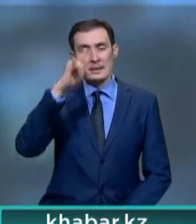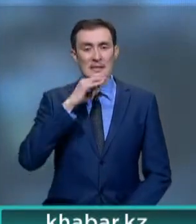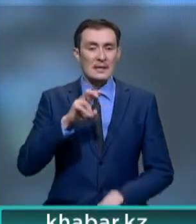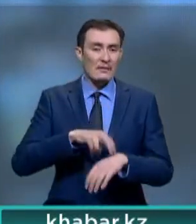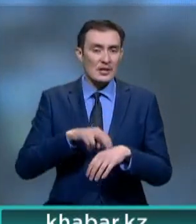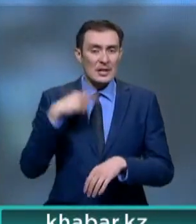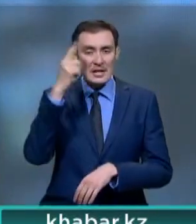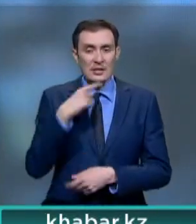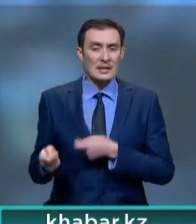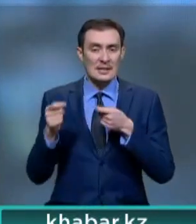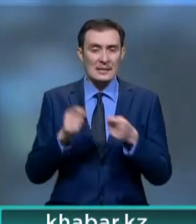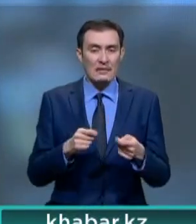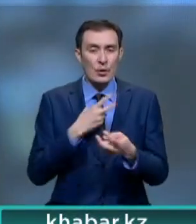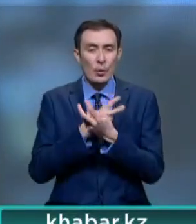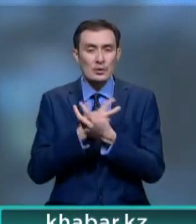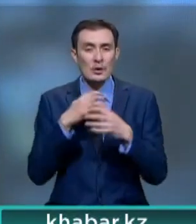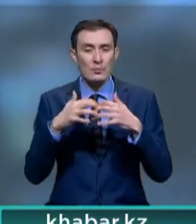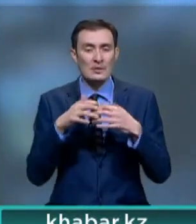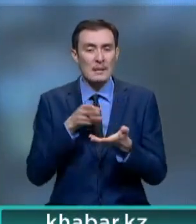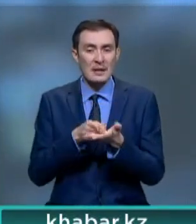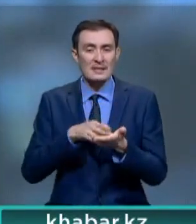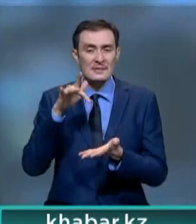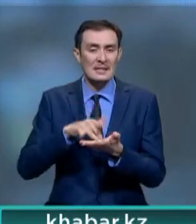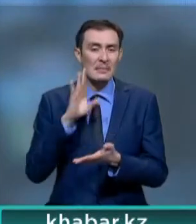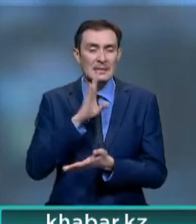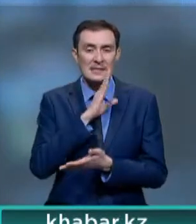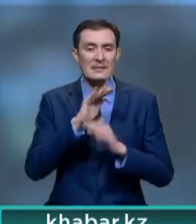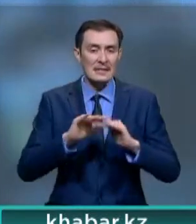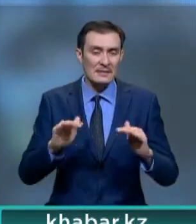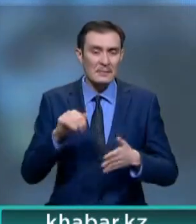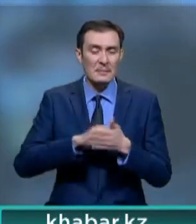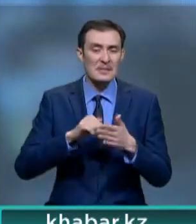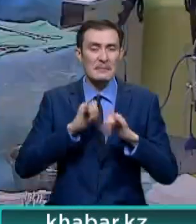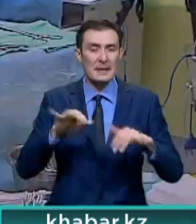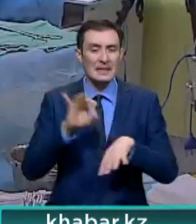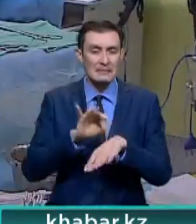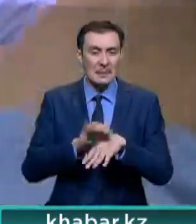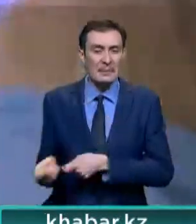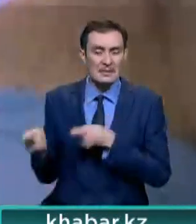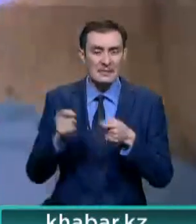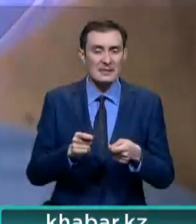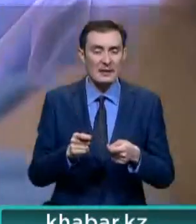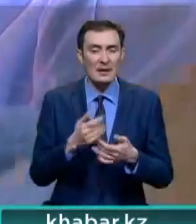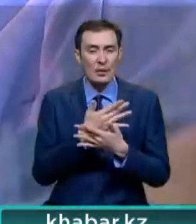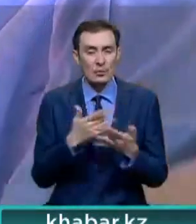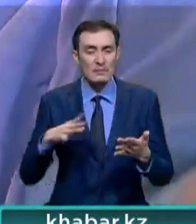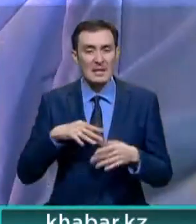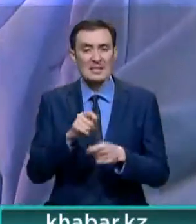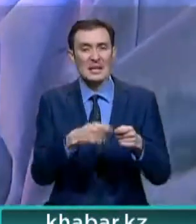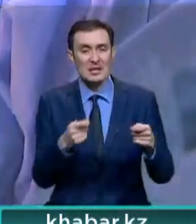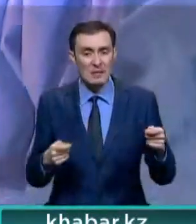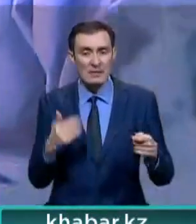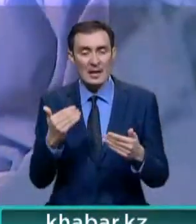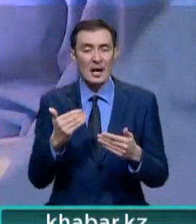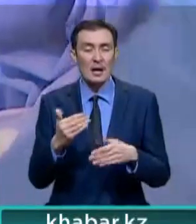Казахстанские врачи лично доставили костный мозг для операции в Центр материнства и детства. В связи с пандемией поставки донорского органа